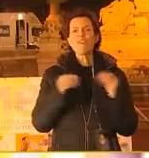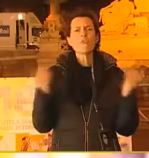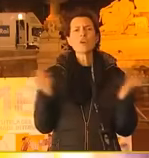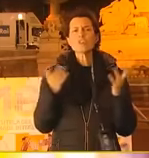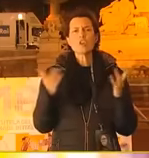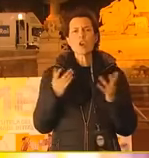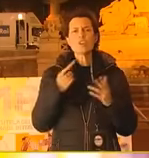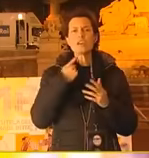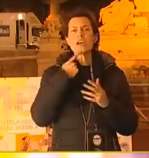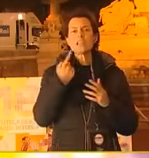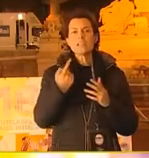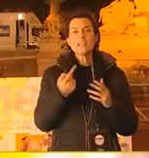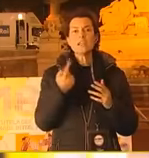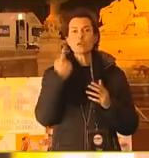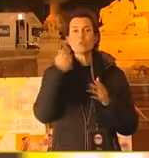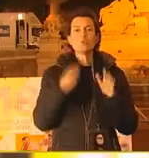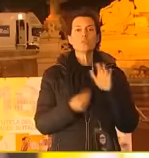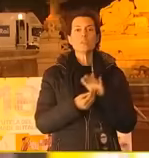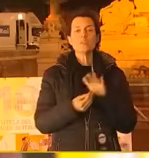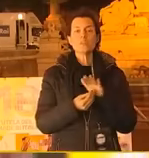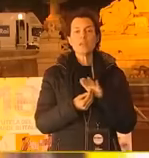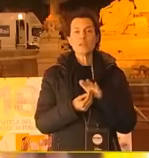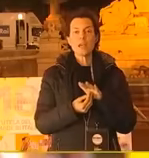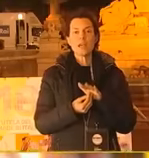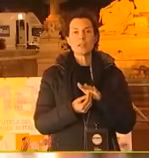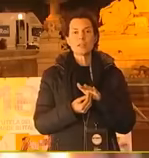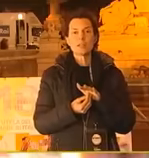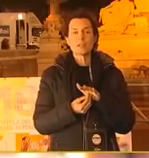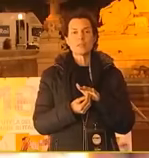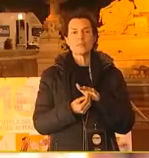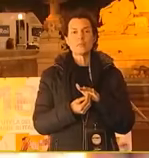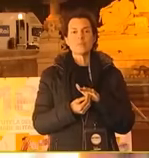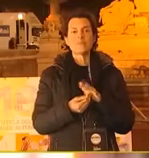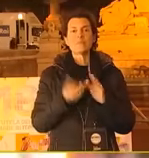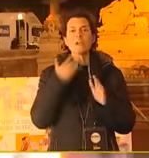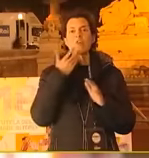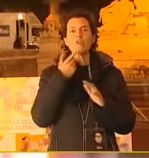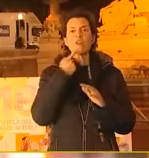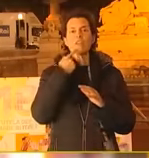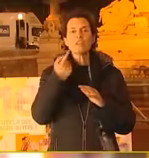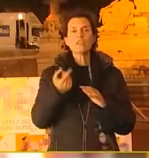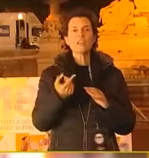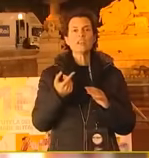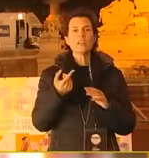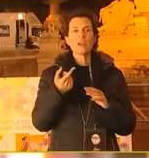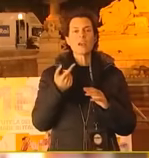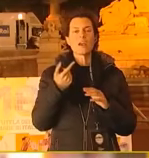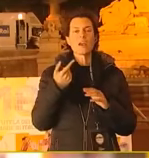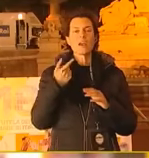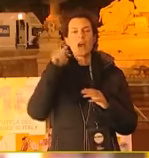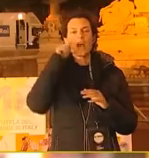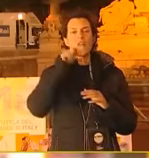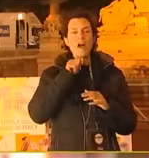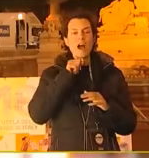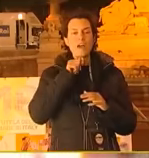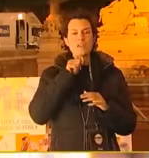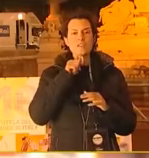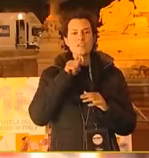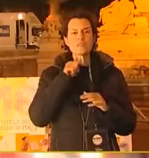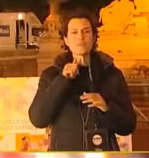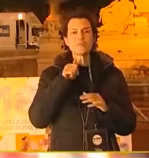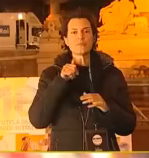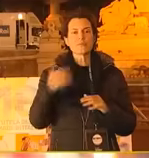dire che un dipendente stava dicendo delle falsità sull'azienda e ha ricevuto una